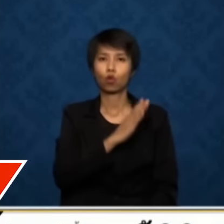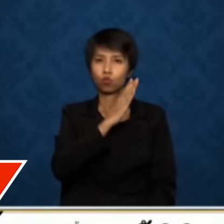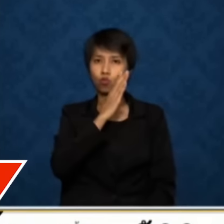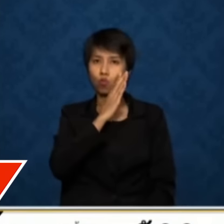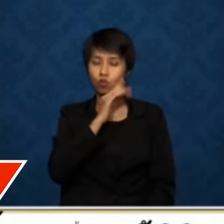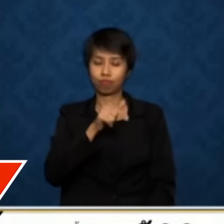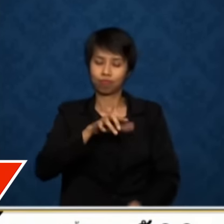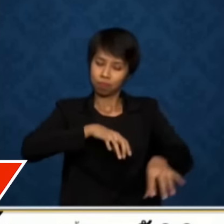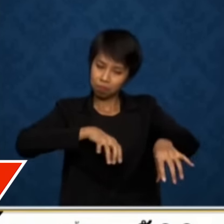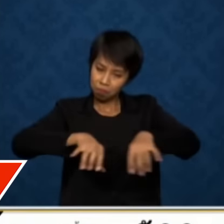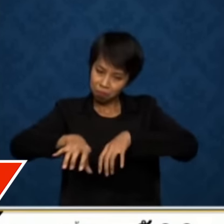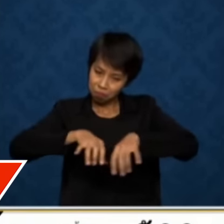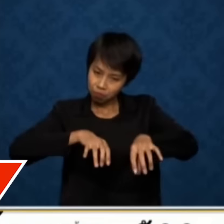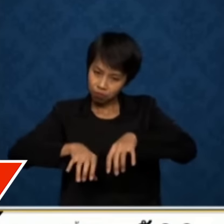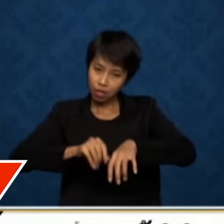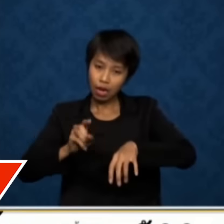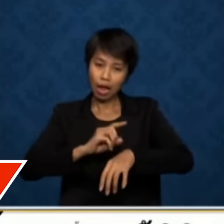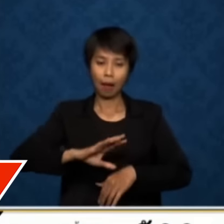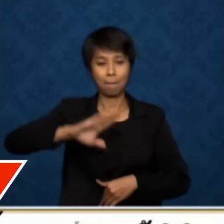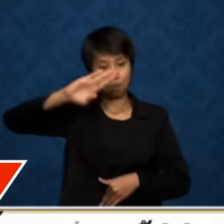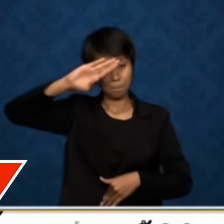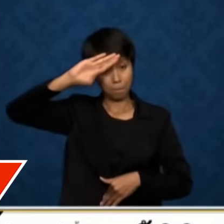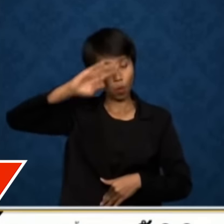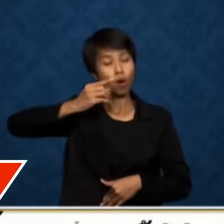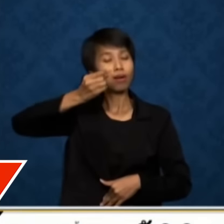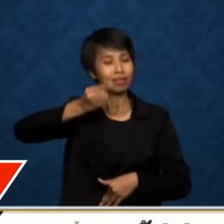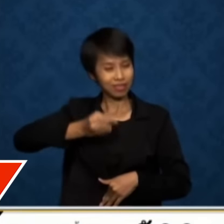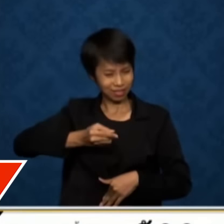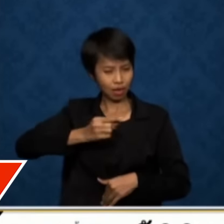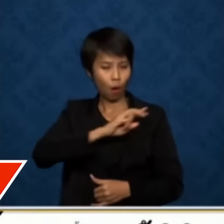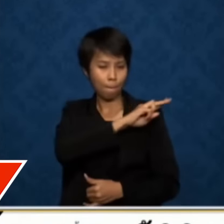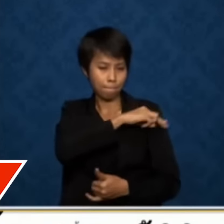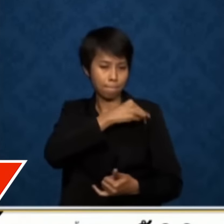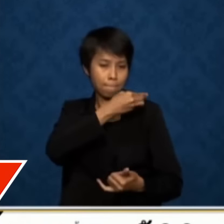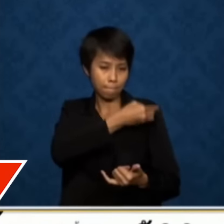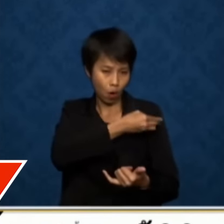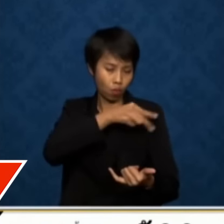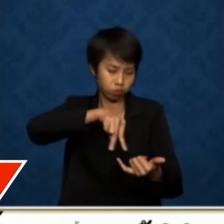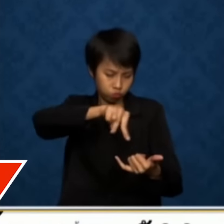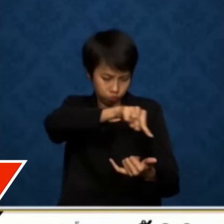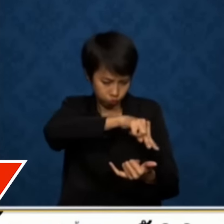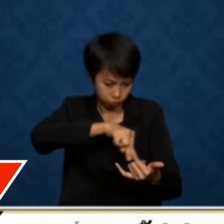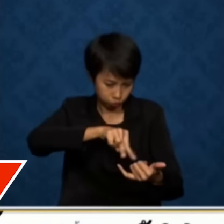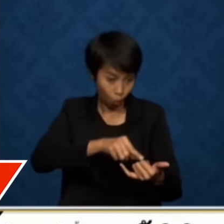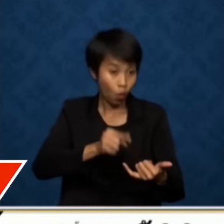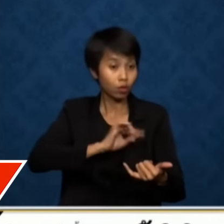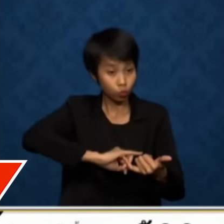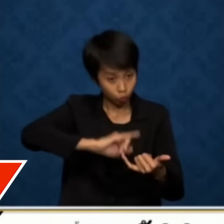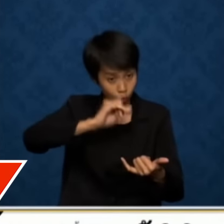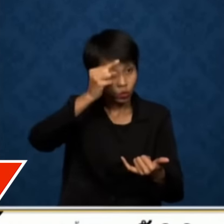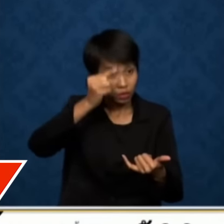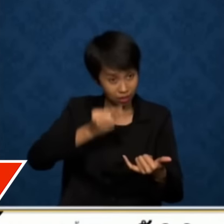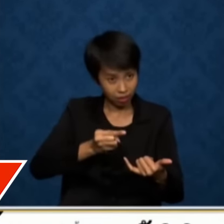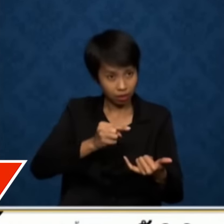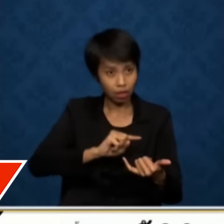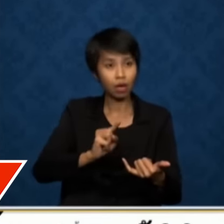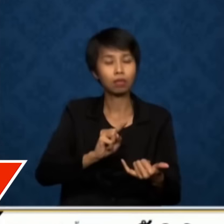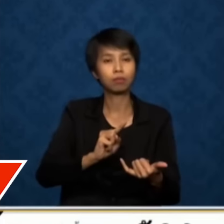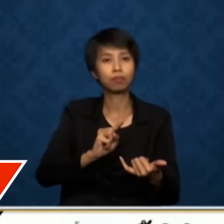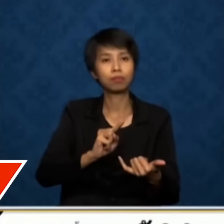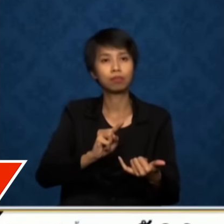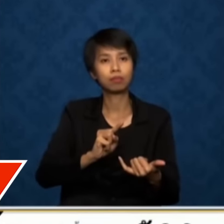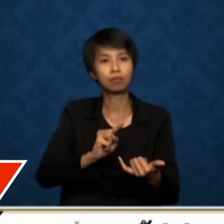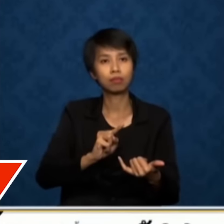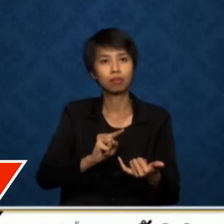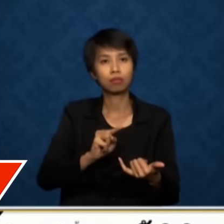หมือนเดิมท่านประธานครับว่าผู้ป่วยป่วยจริงคุณหมอประกอบวิชาชีพวิชากรรมอย่างถูกต้องจริงเพราะฉะนั้นคำตอบมันต้องออกมาเป็นอะไรครับ